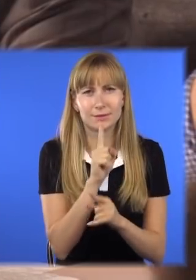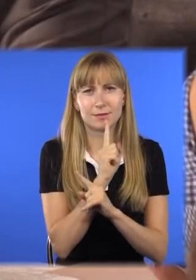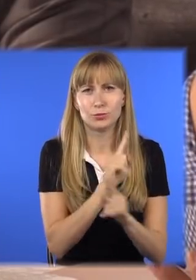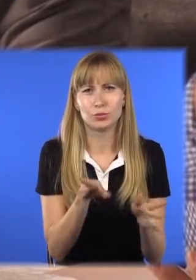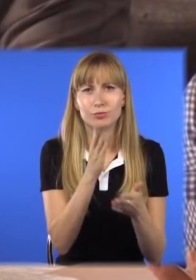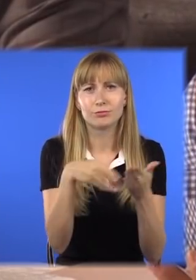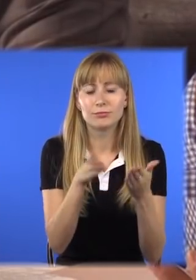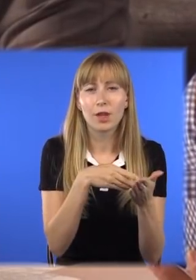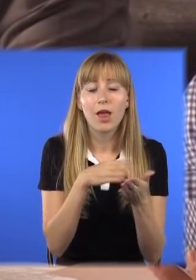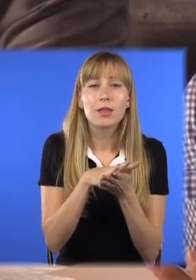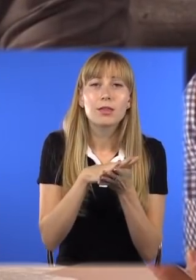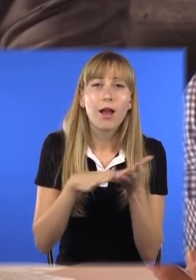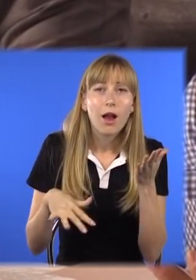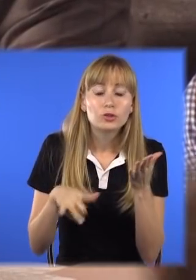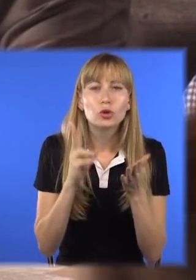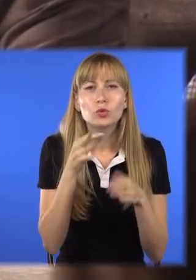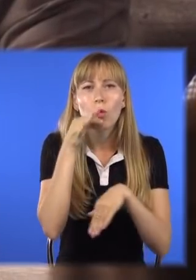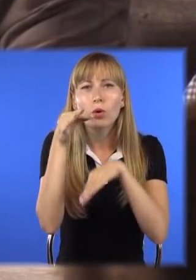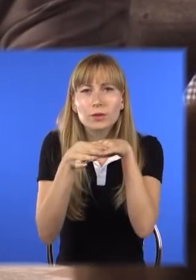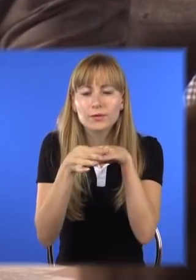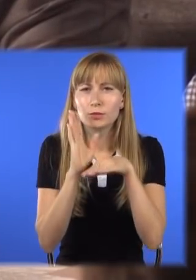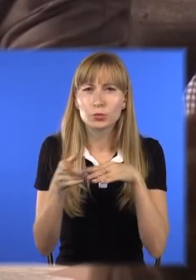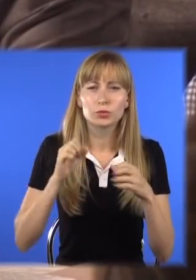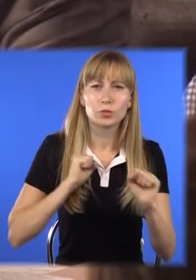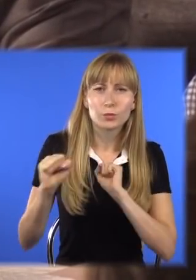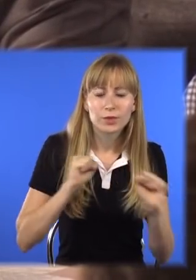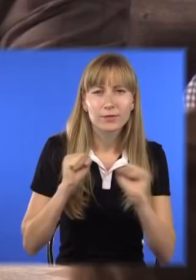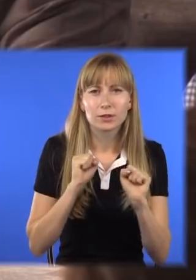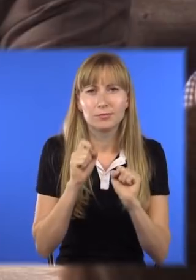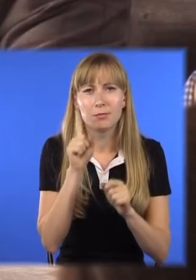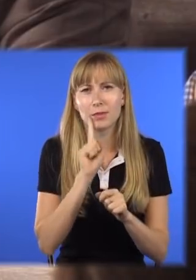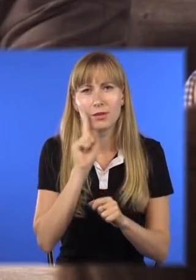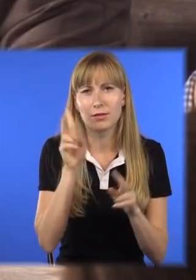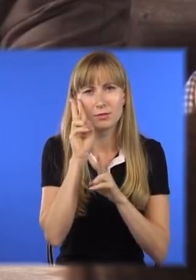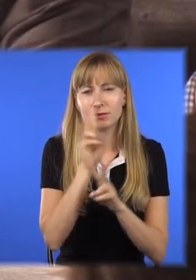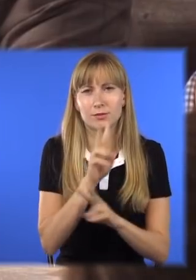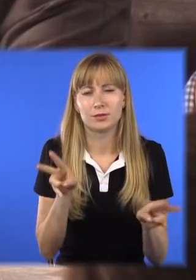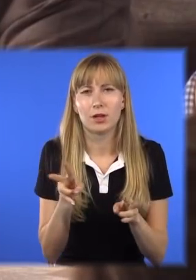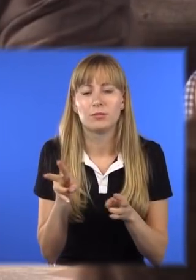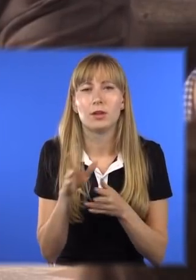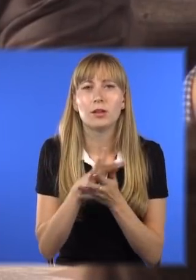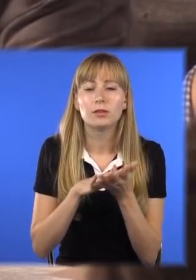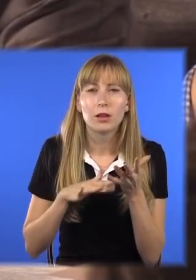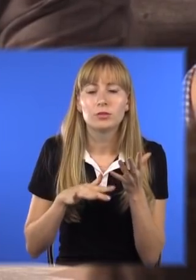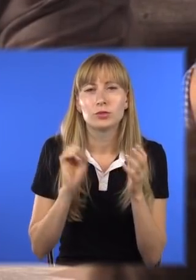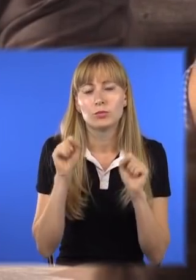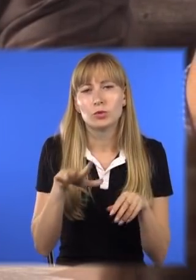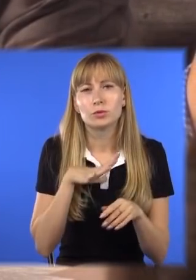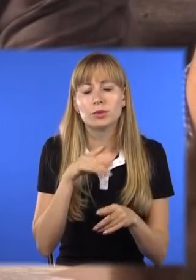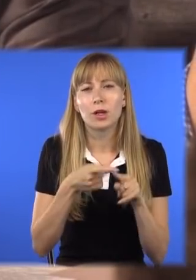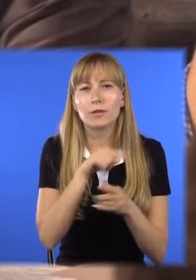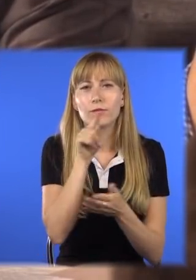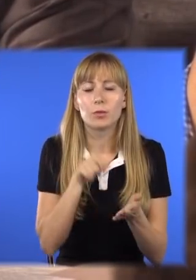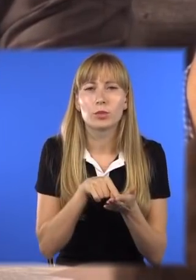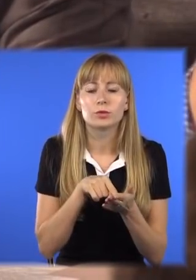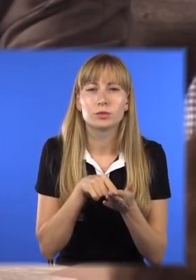буде далі, ми ще не зовсім розуміємо, пов'язуємо це, скоріш за все, з тим питанням, що на